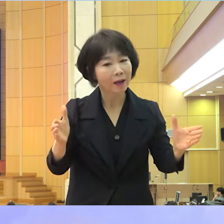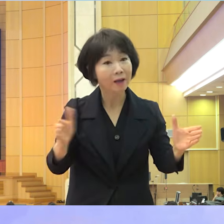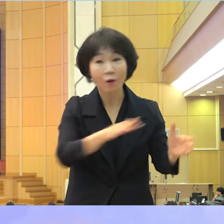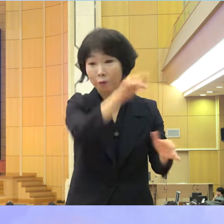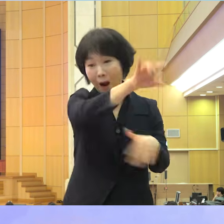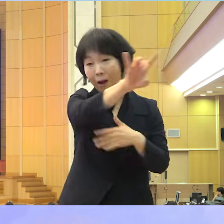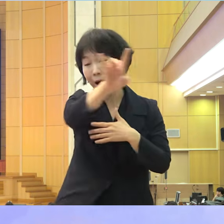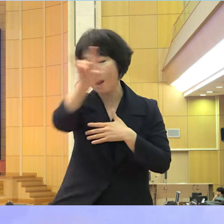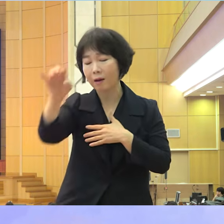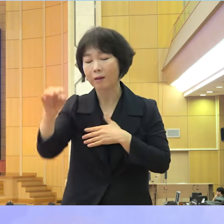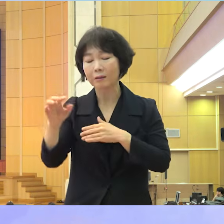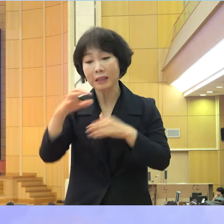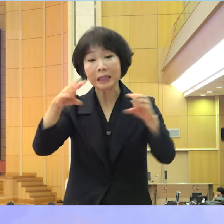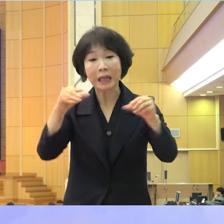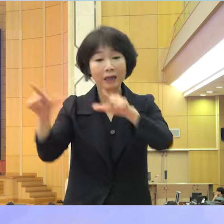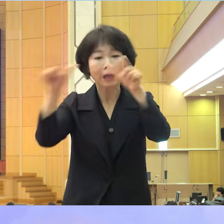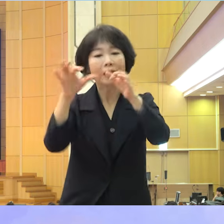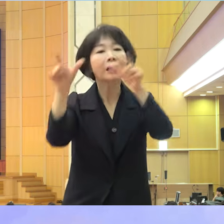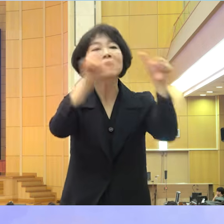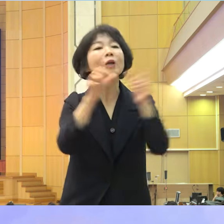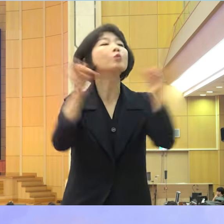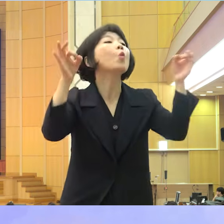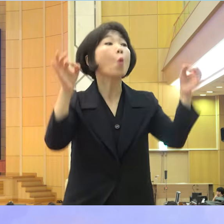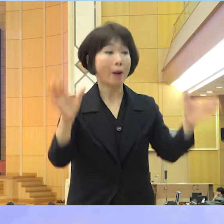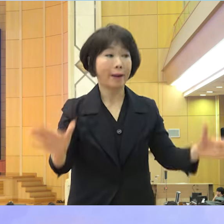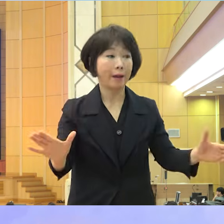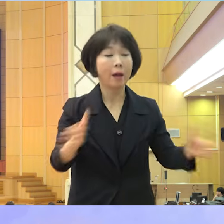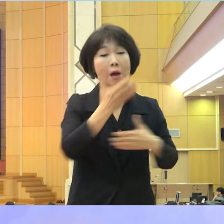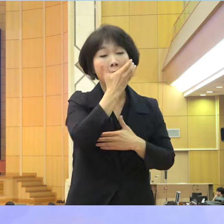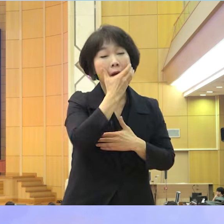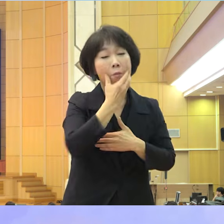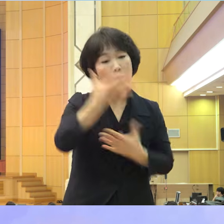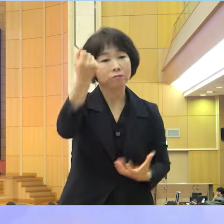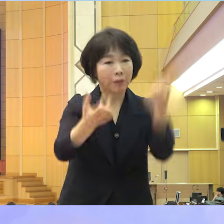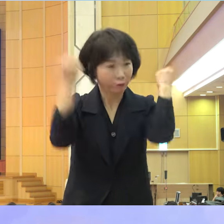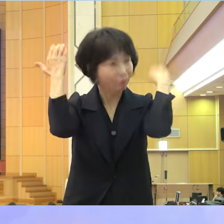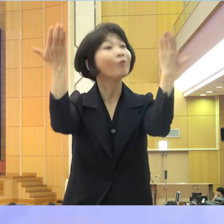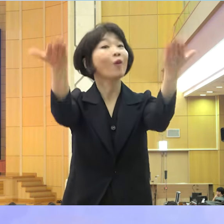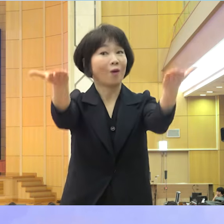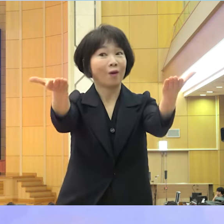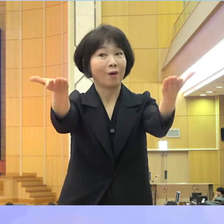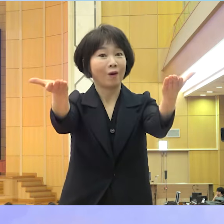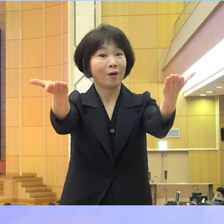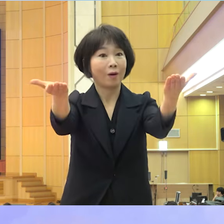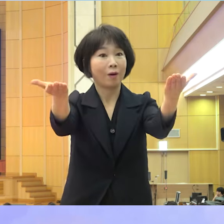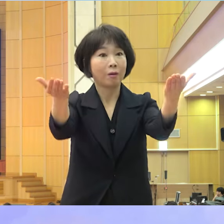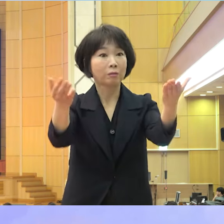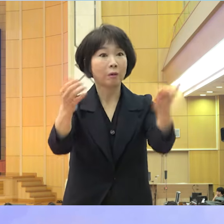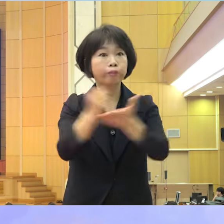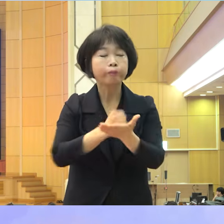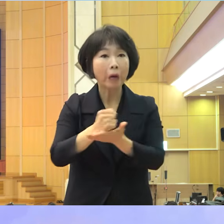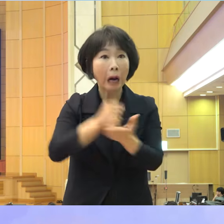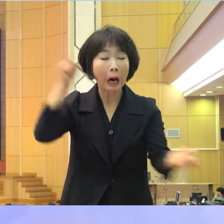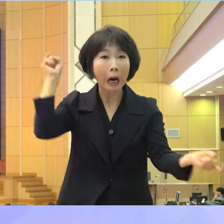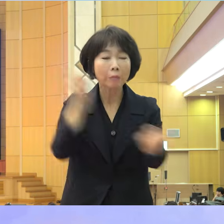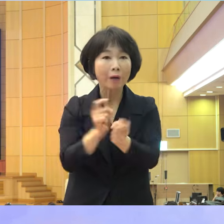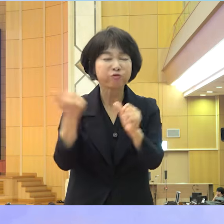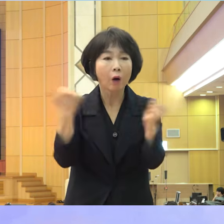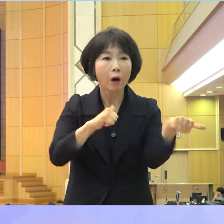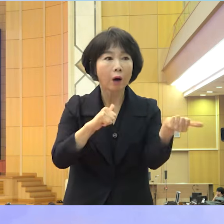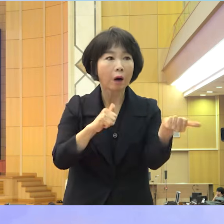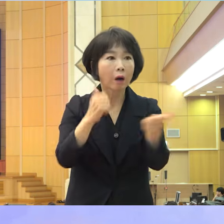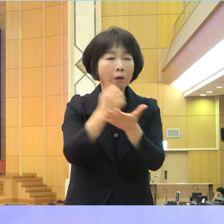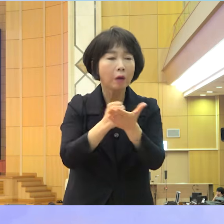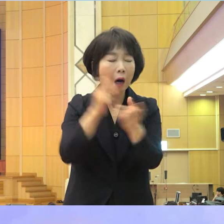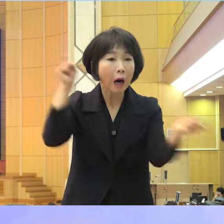이 땅에 살아있는 동안에 복이 있고, 사후란 말은